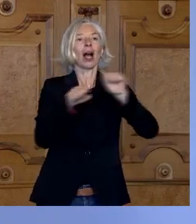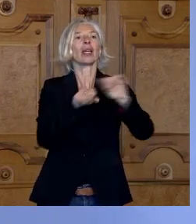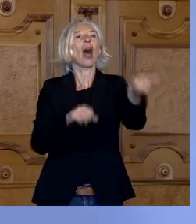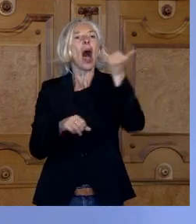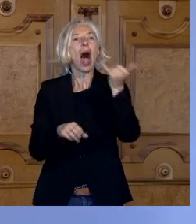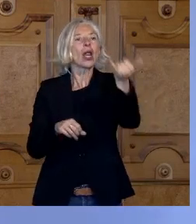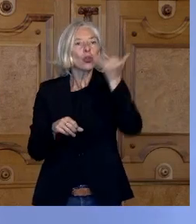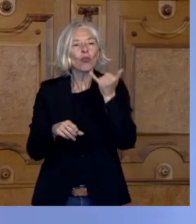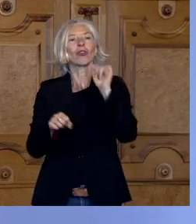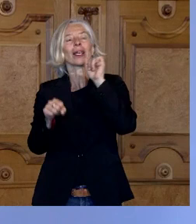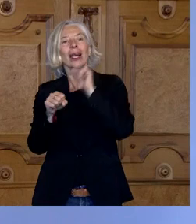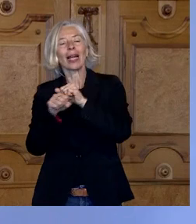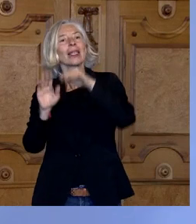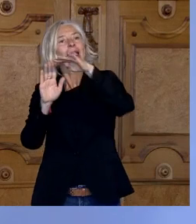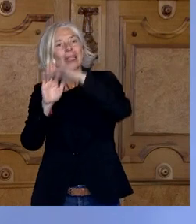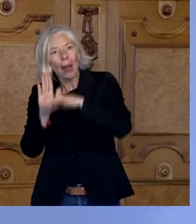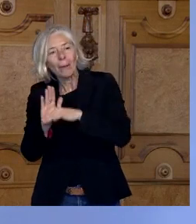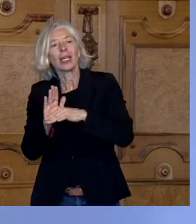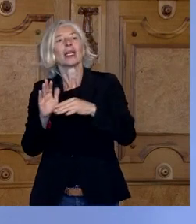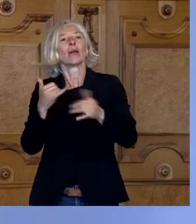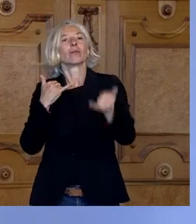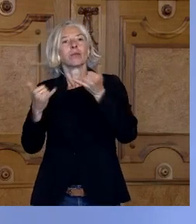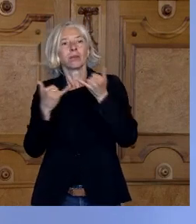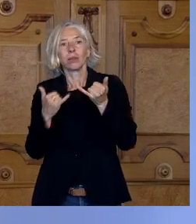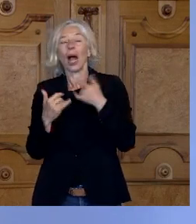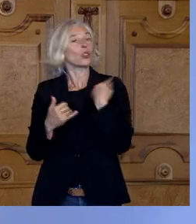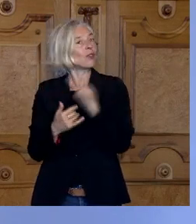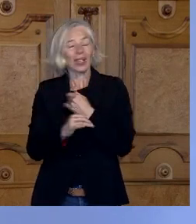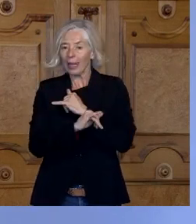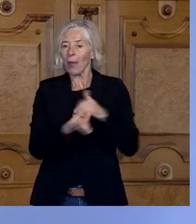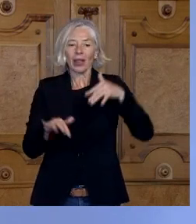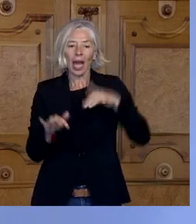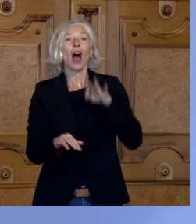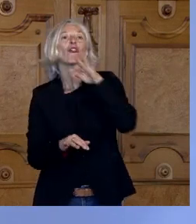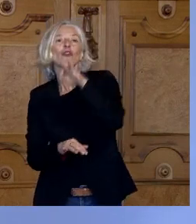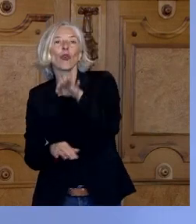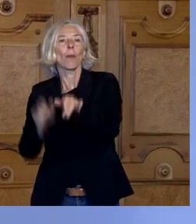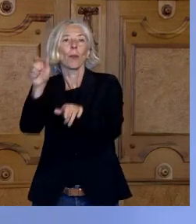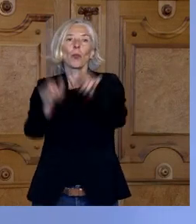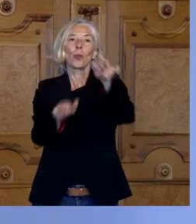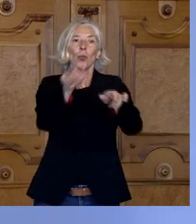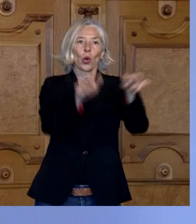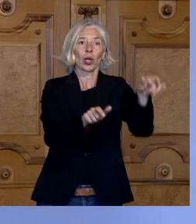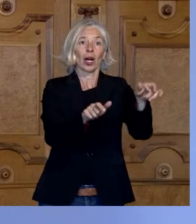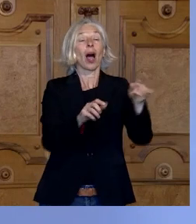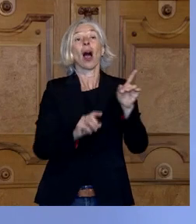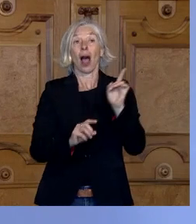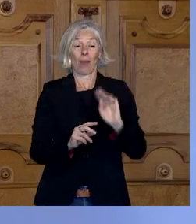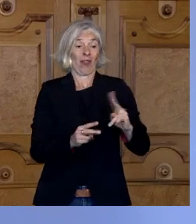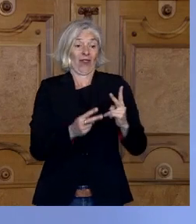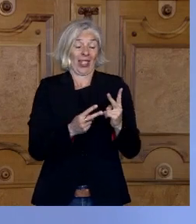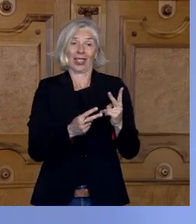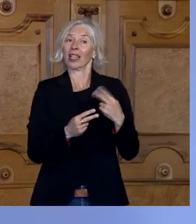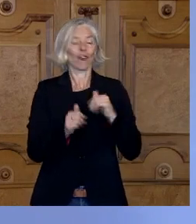Terminen waren unsere Mitarbeiterinnen und Mitarbeiter während der Krise für die Bürgerinnen und Bürger auch da. Aber die Gesundheit sowohl für